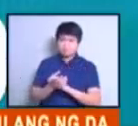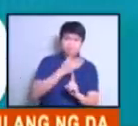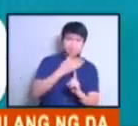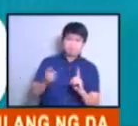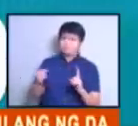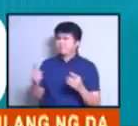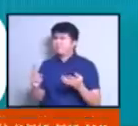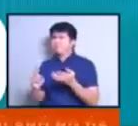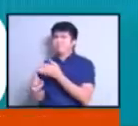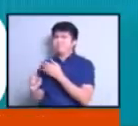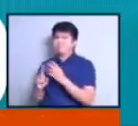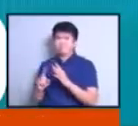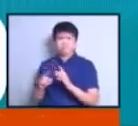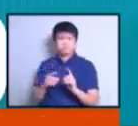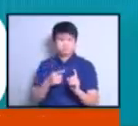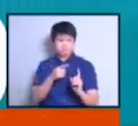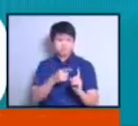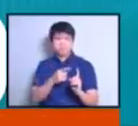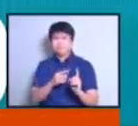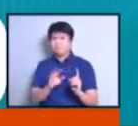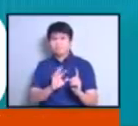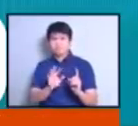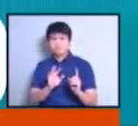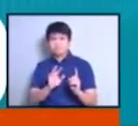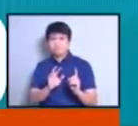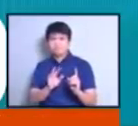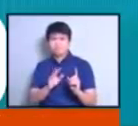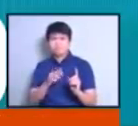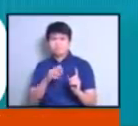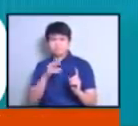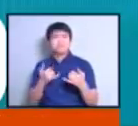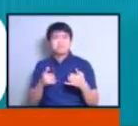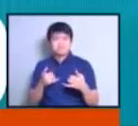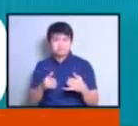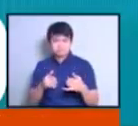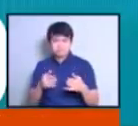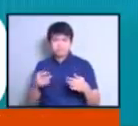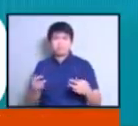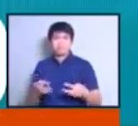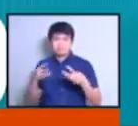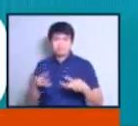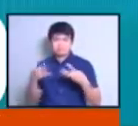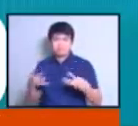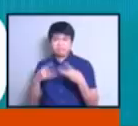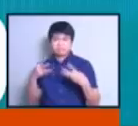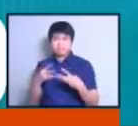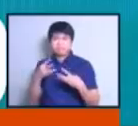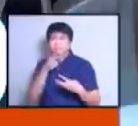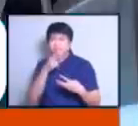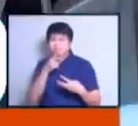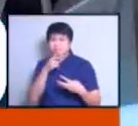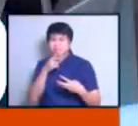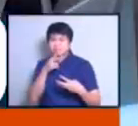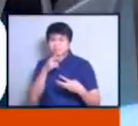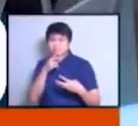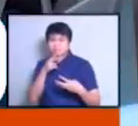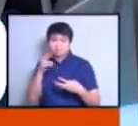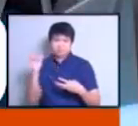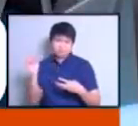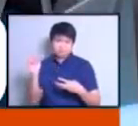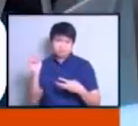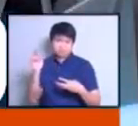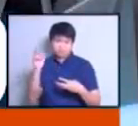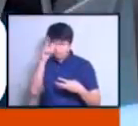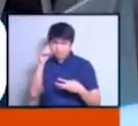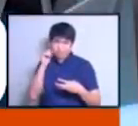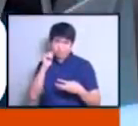kasi ayaw ng babae na sabong pag-uwi. Awa sila. Tapos, dito naman sa Manila, may kapitbahay din kami na driver. Pag natalo